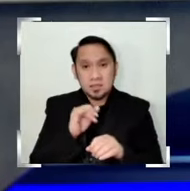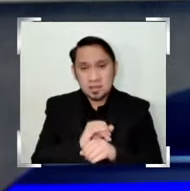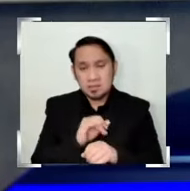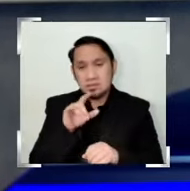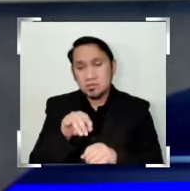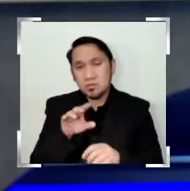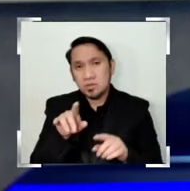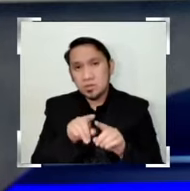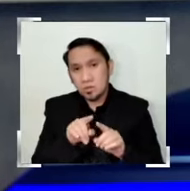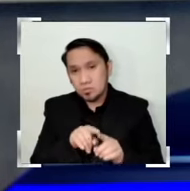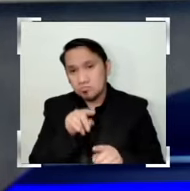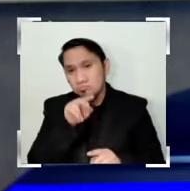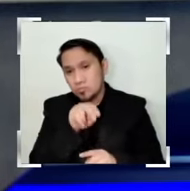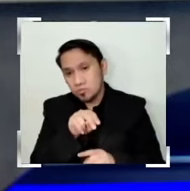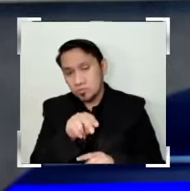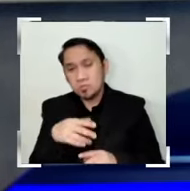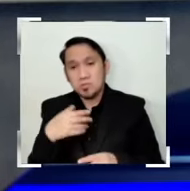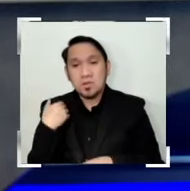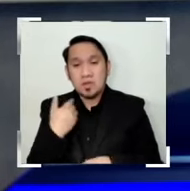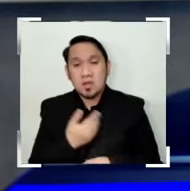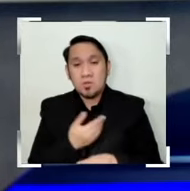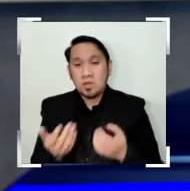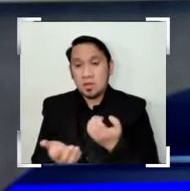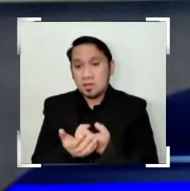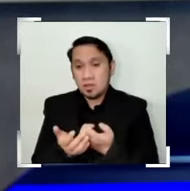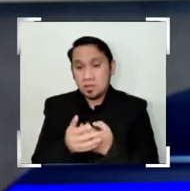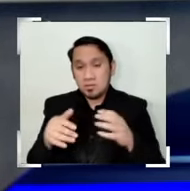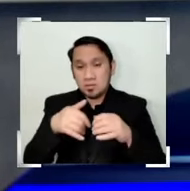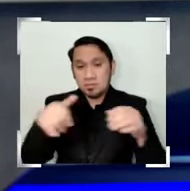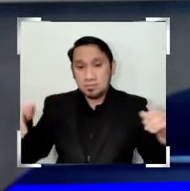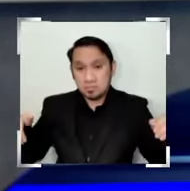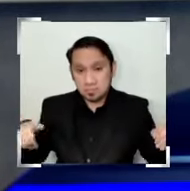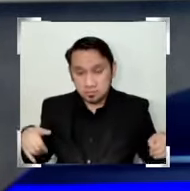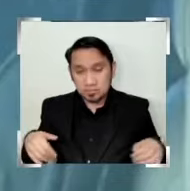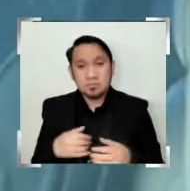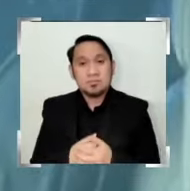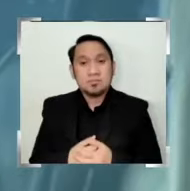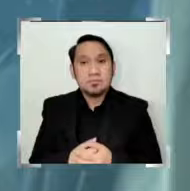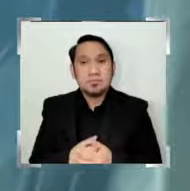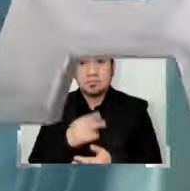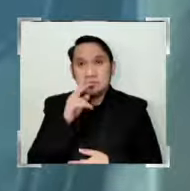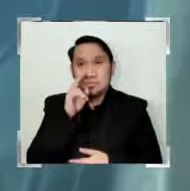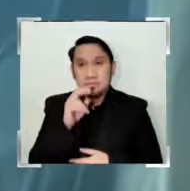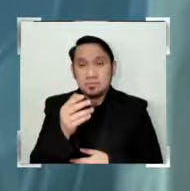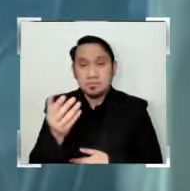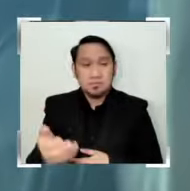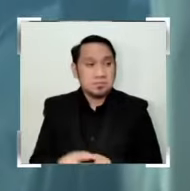China sa ating exclusive economic zone. Saksi si Chino Gaston.